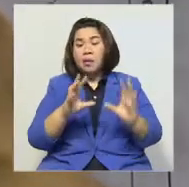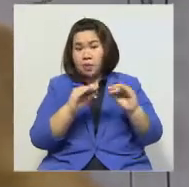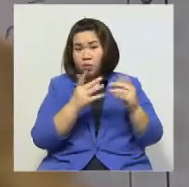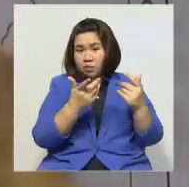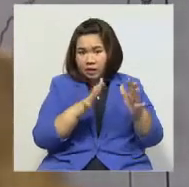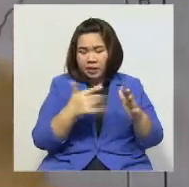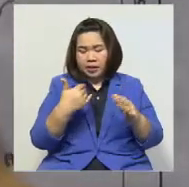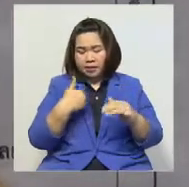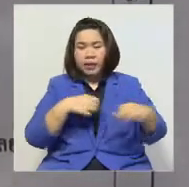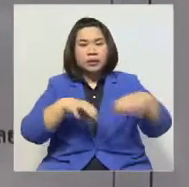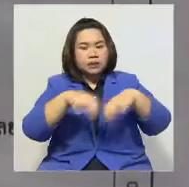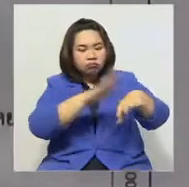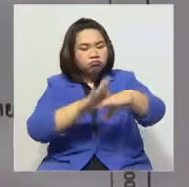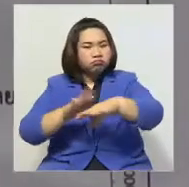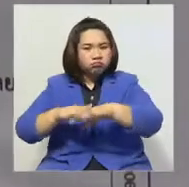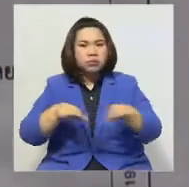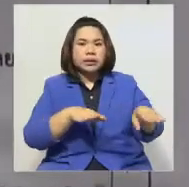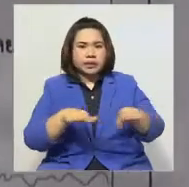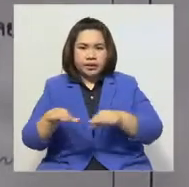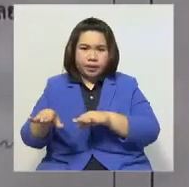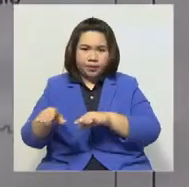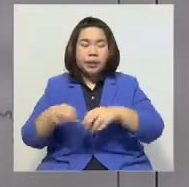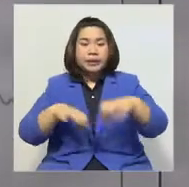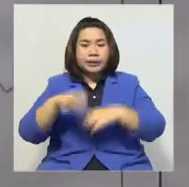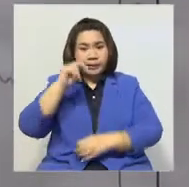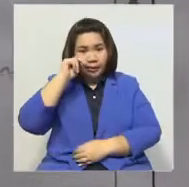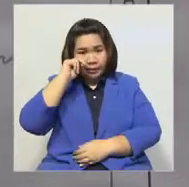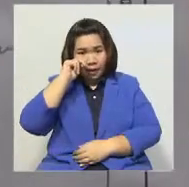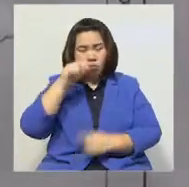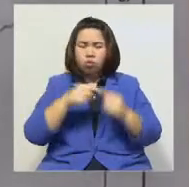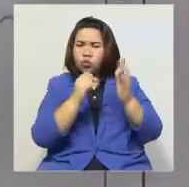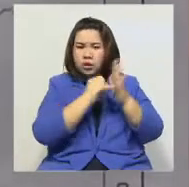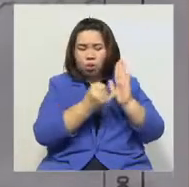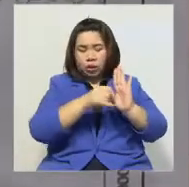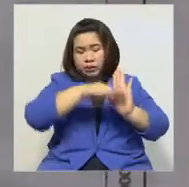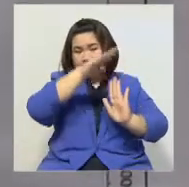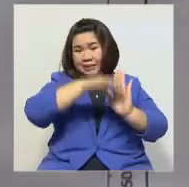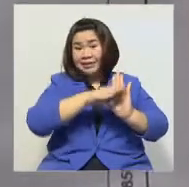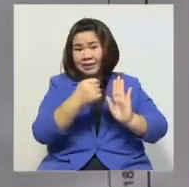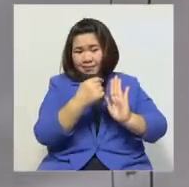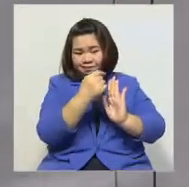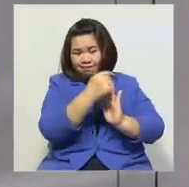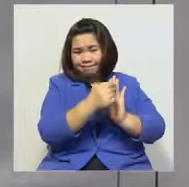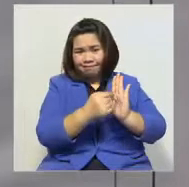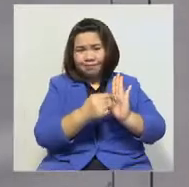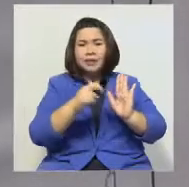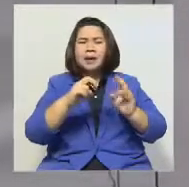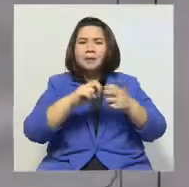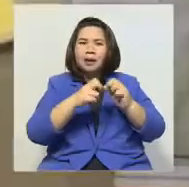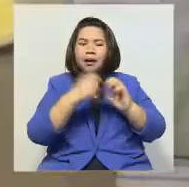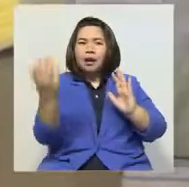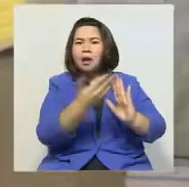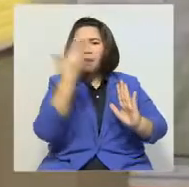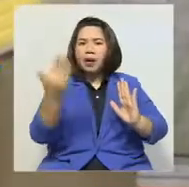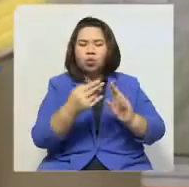รียมความพร้อมกับทุกหน่วยงานที่เกี่ยวข้องในการบริหารจัดการน้ำหลังจากหลายจังหวัดตอนบนของประเทศไทยได้รับผลกระทบจากพายุเบบิน